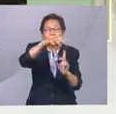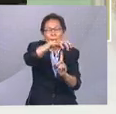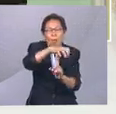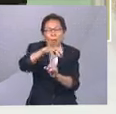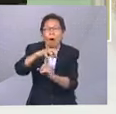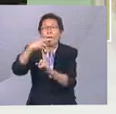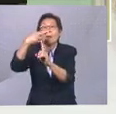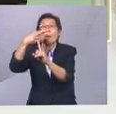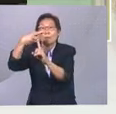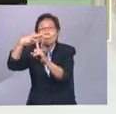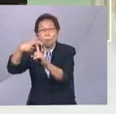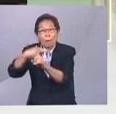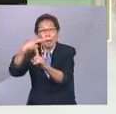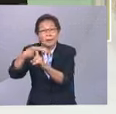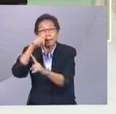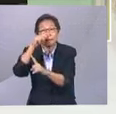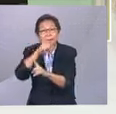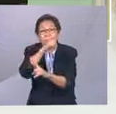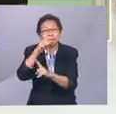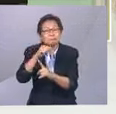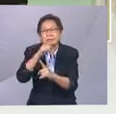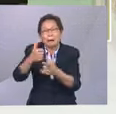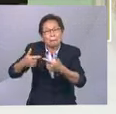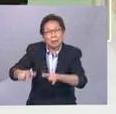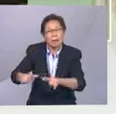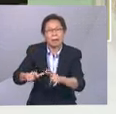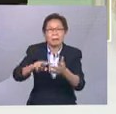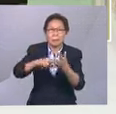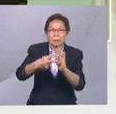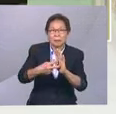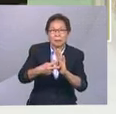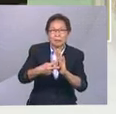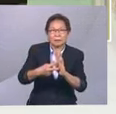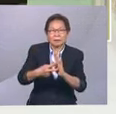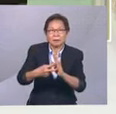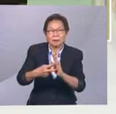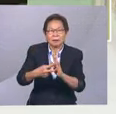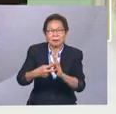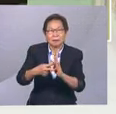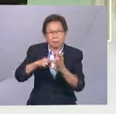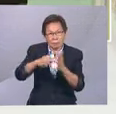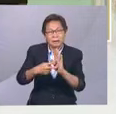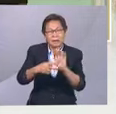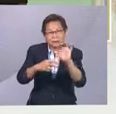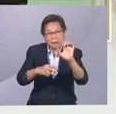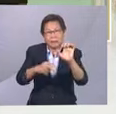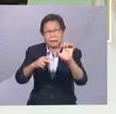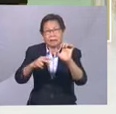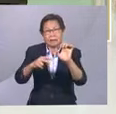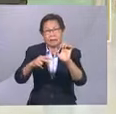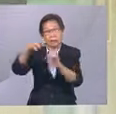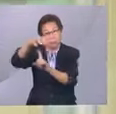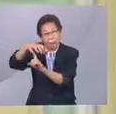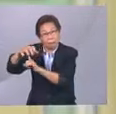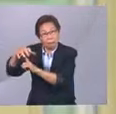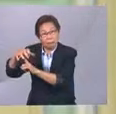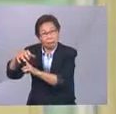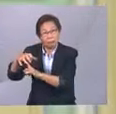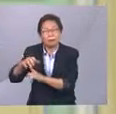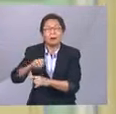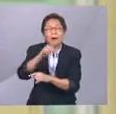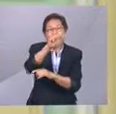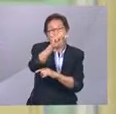Bop rasito ini Adakah ini termasuk dengan ibadah Mohon penjelasan itu Sri Rezeki